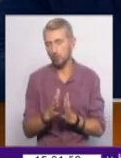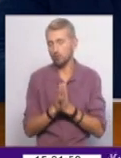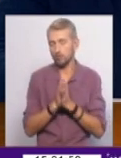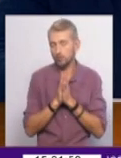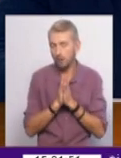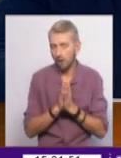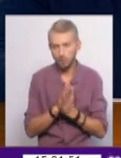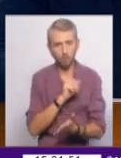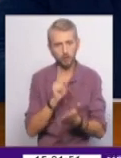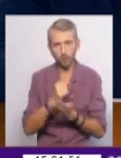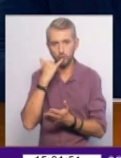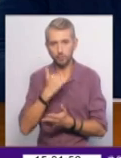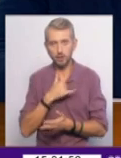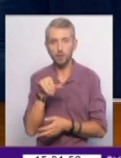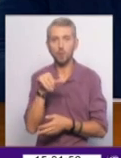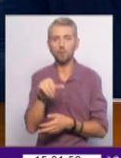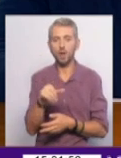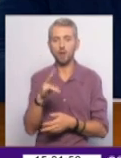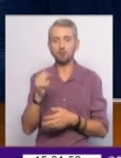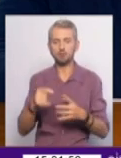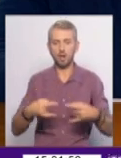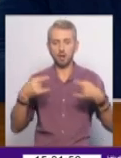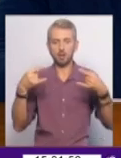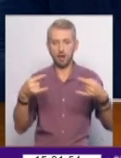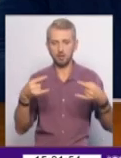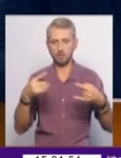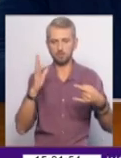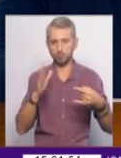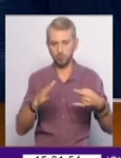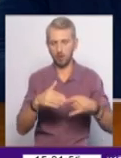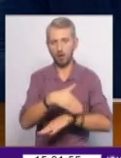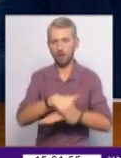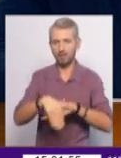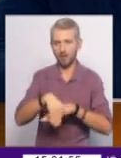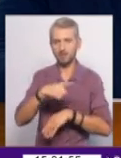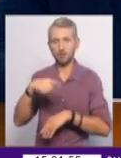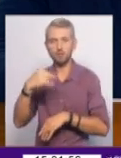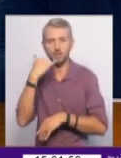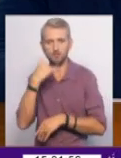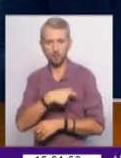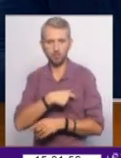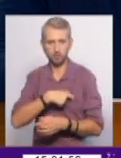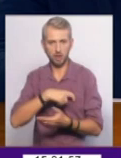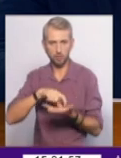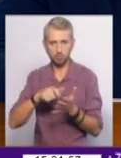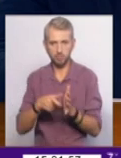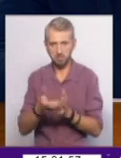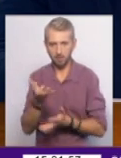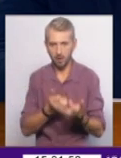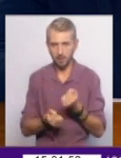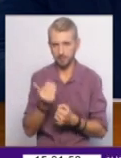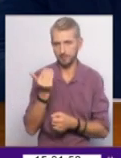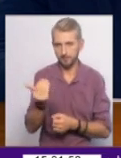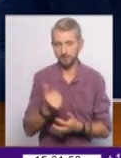обов'язково долучайтеся. У вас на екрані буде впродовж ефіру адреса депутатської приймальні, а також номер телефону депутатської приймальні пана